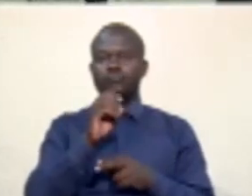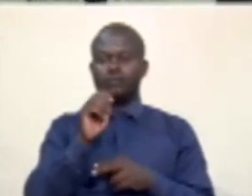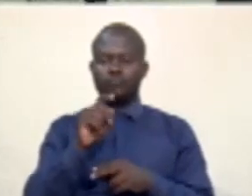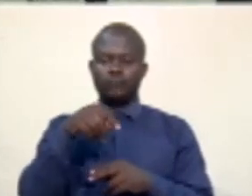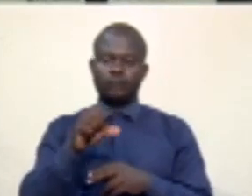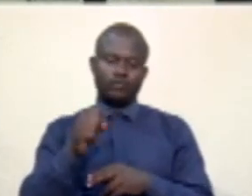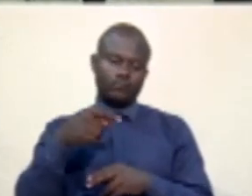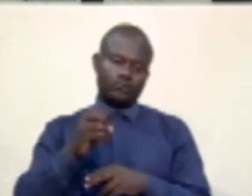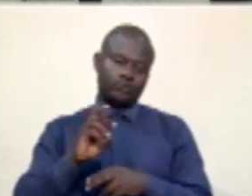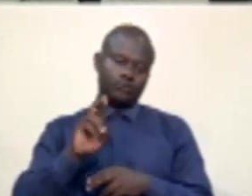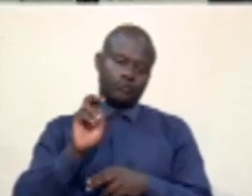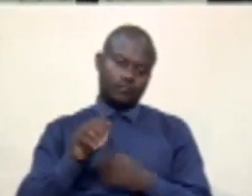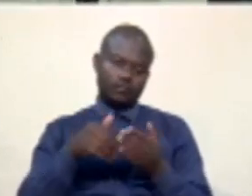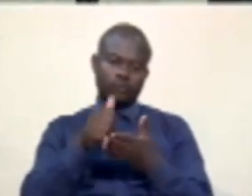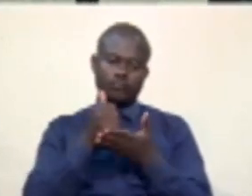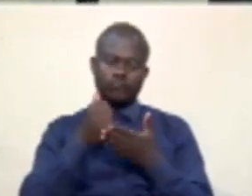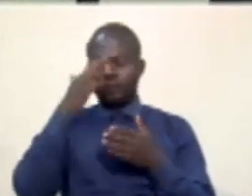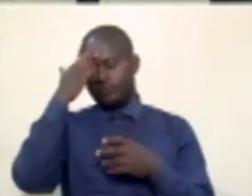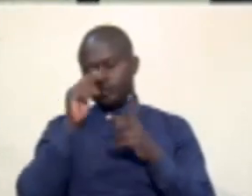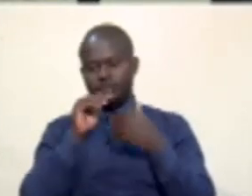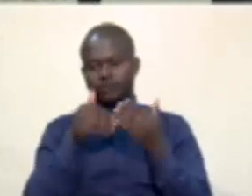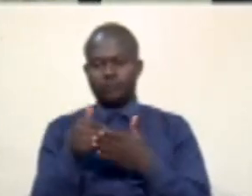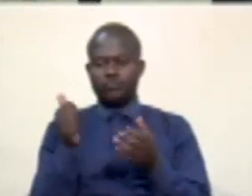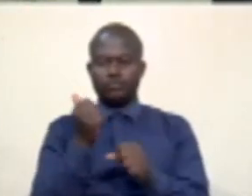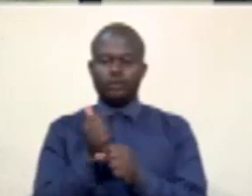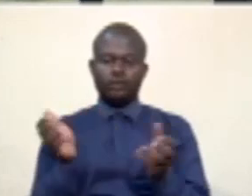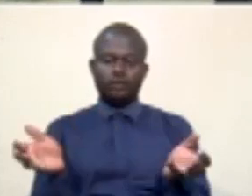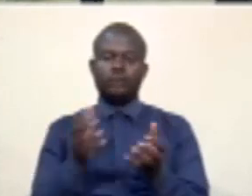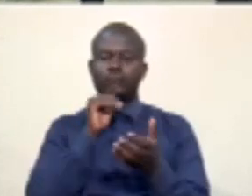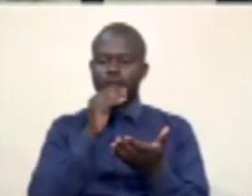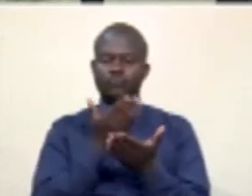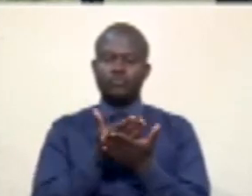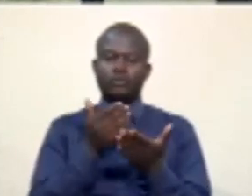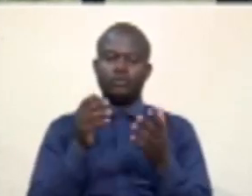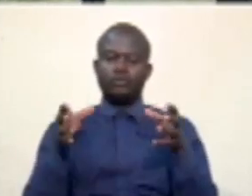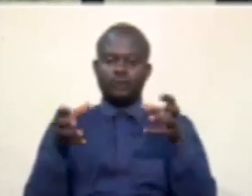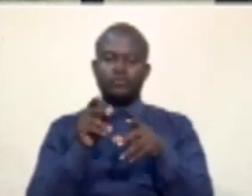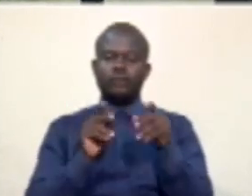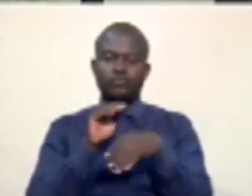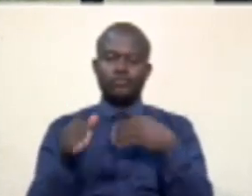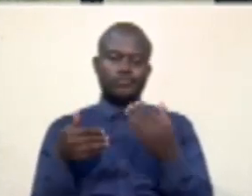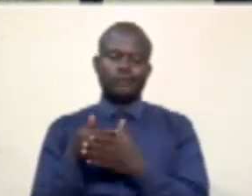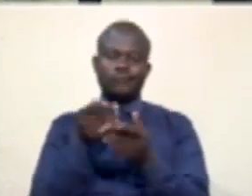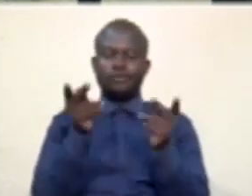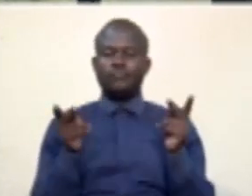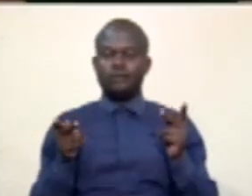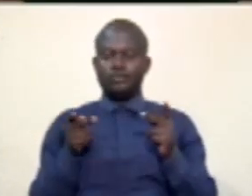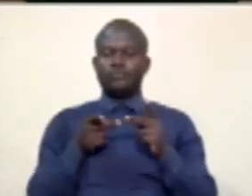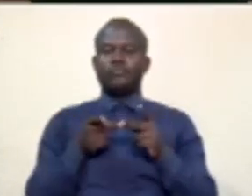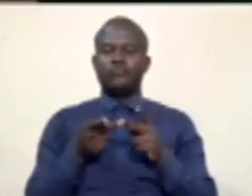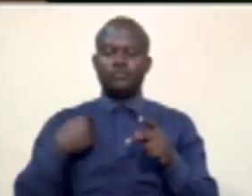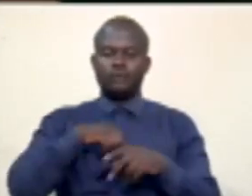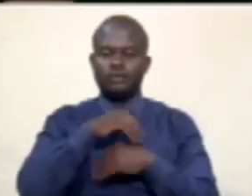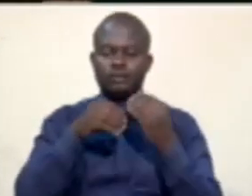benshi zidufasha kwibutsa abaturage gukora bwa bukangurambaga bitagusaba gushyira buri mukozi aho hantu ukaba uri mu